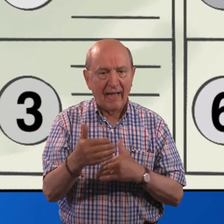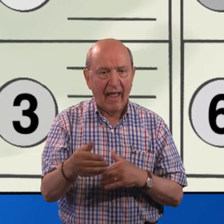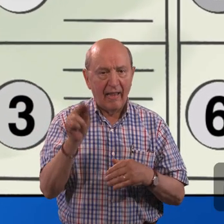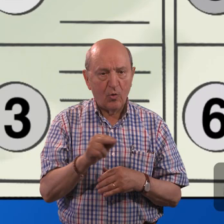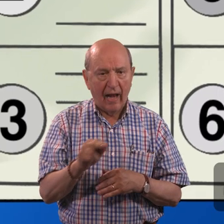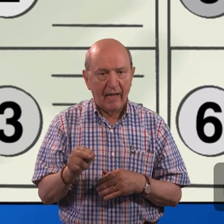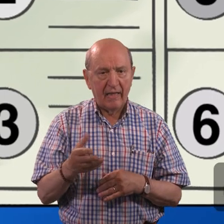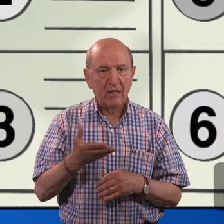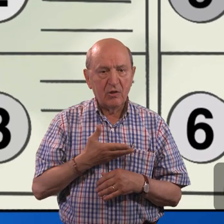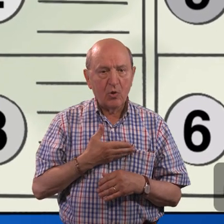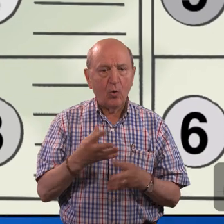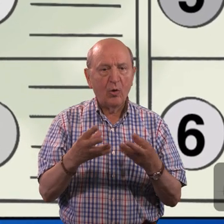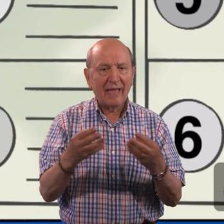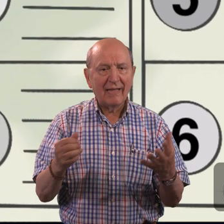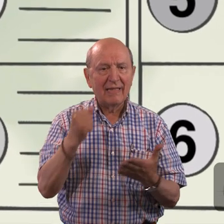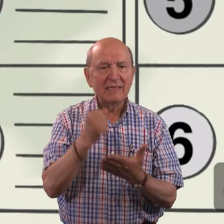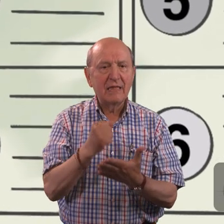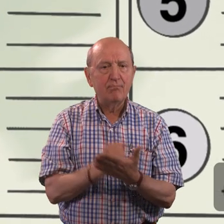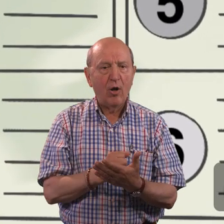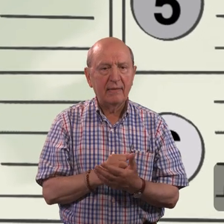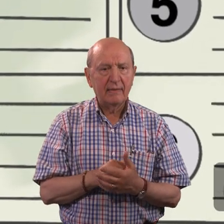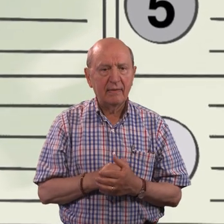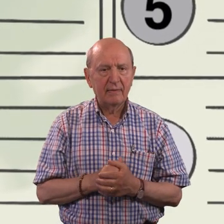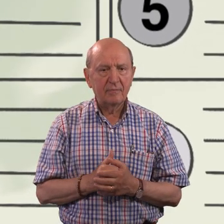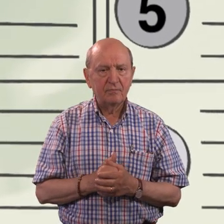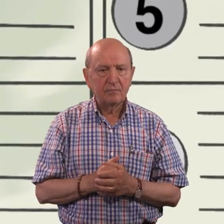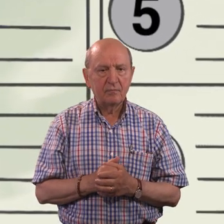sulla scheda elettorale ci sono tanti simboli